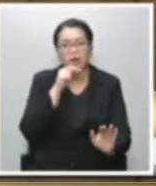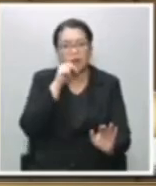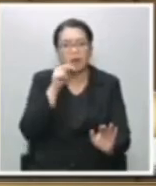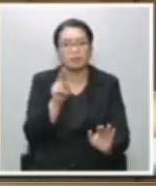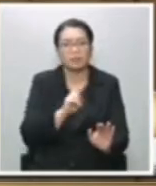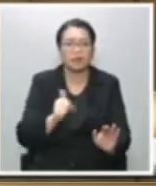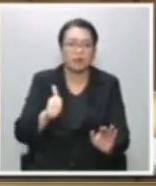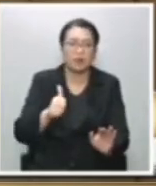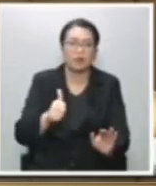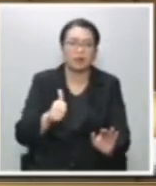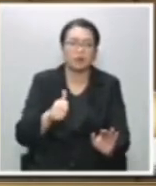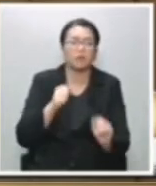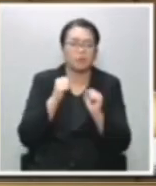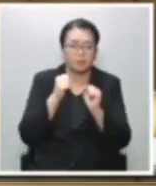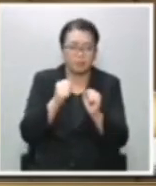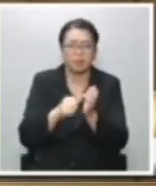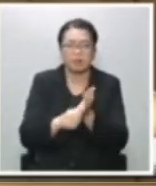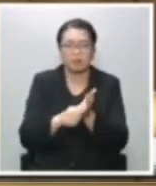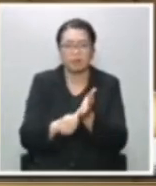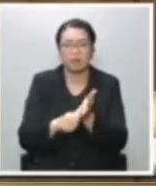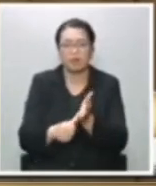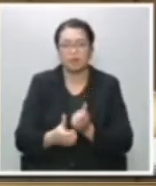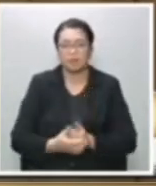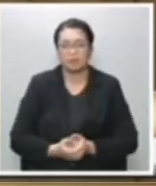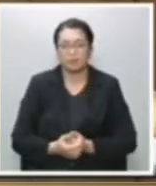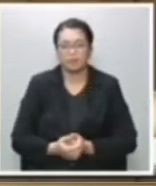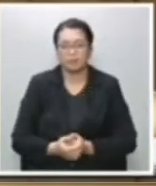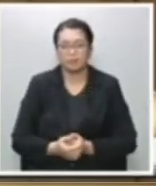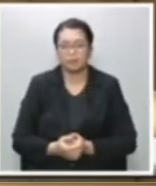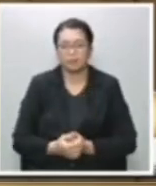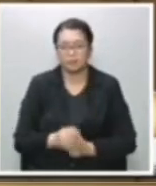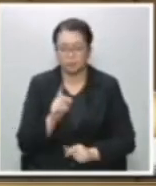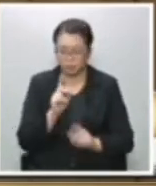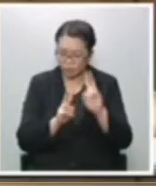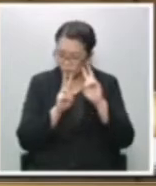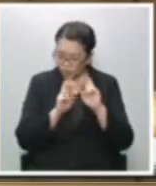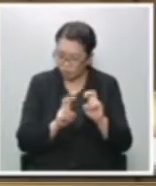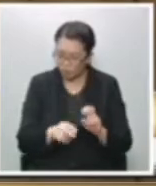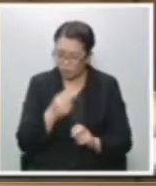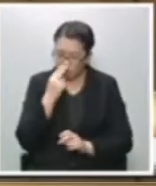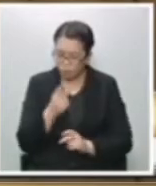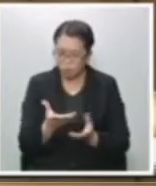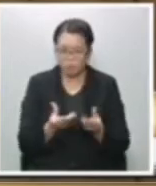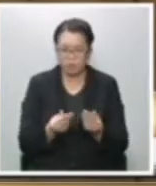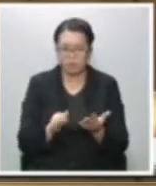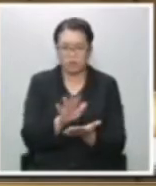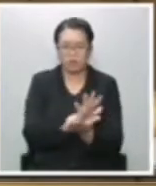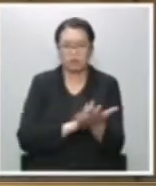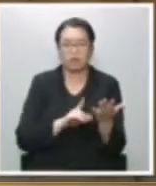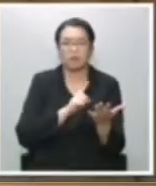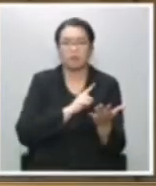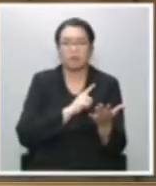ของในรูปของพื้นที่ทั้งหมดแล้วก็หน่วยงานที่รับผิดชอบทั้งหมดครับ